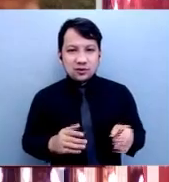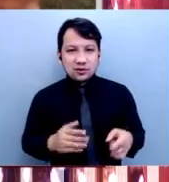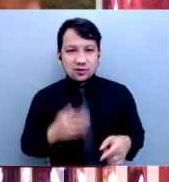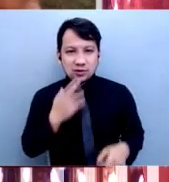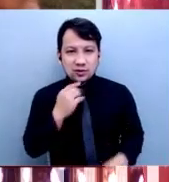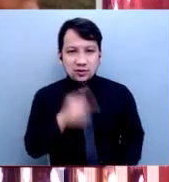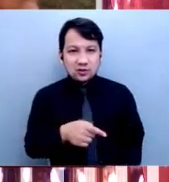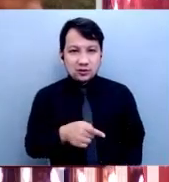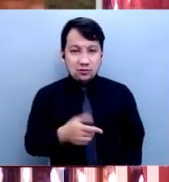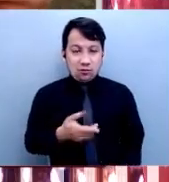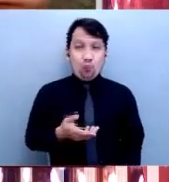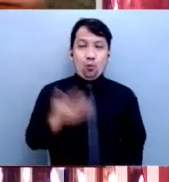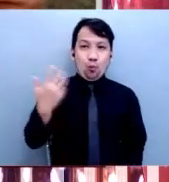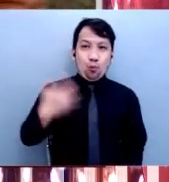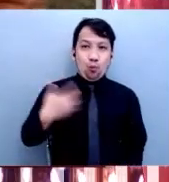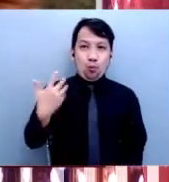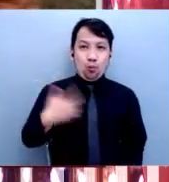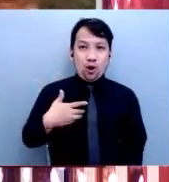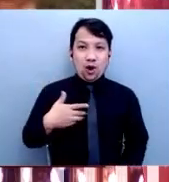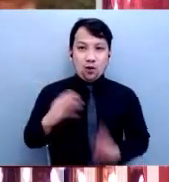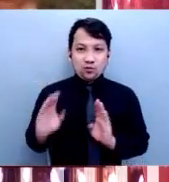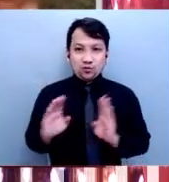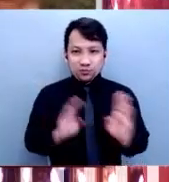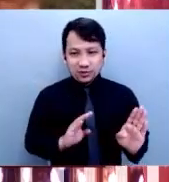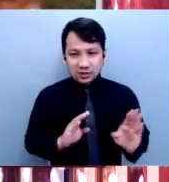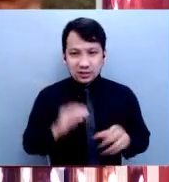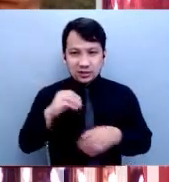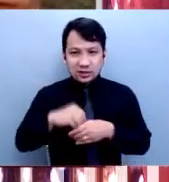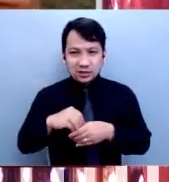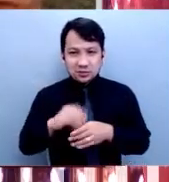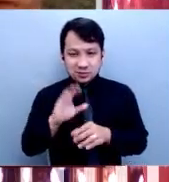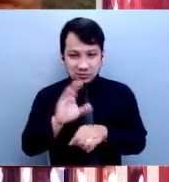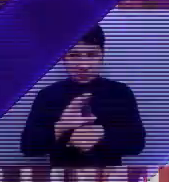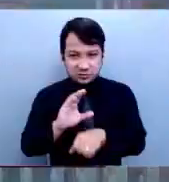baby, abay, napaka-behave kasi habang nasa simbahan.